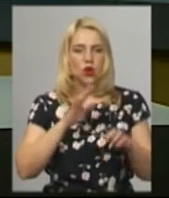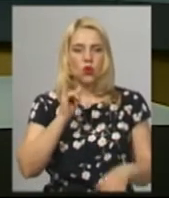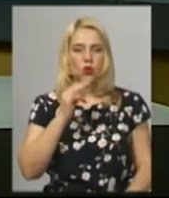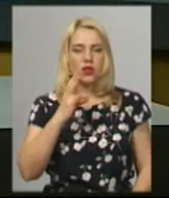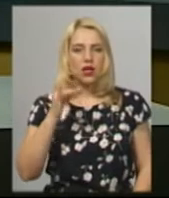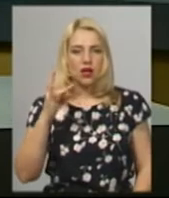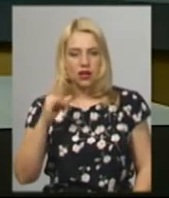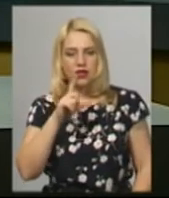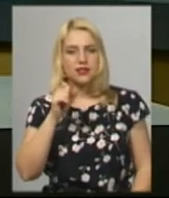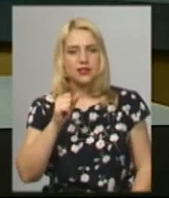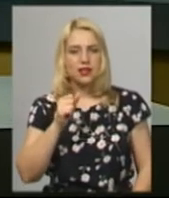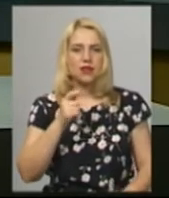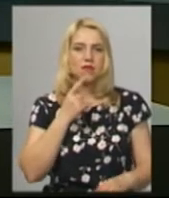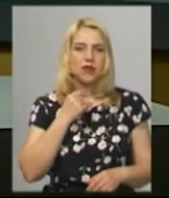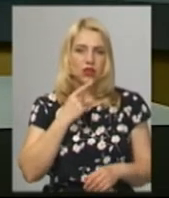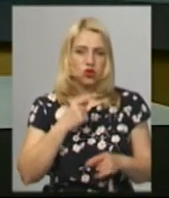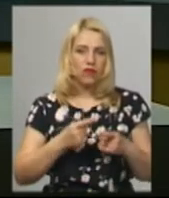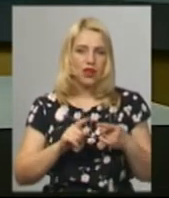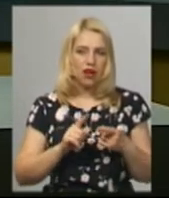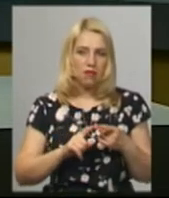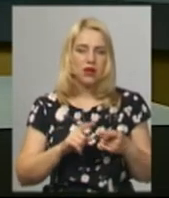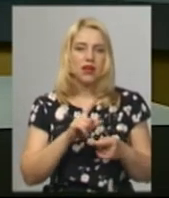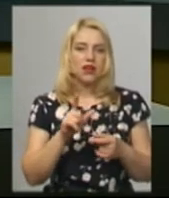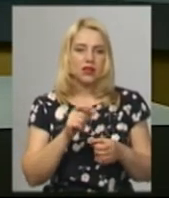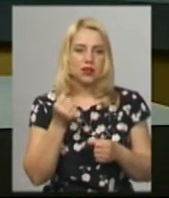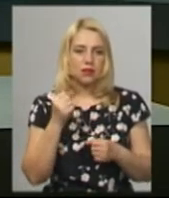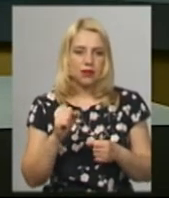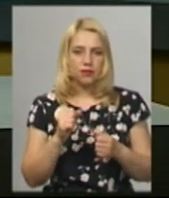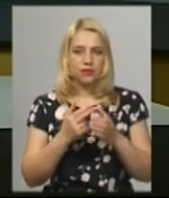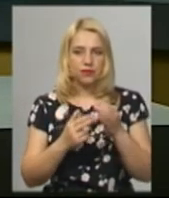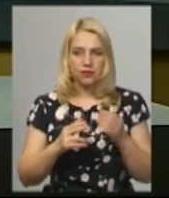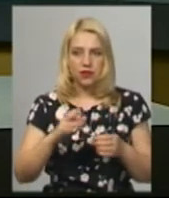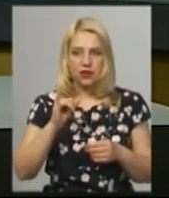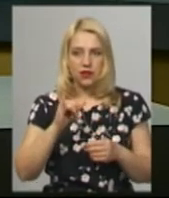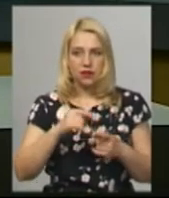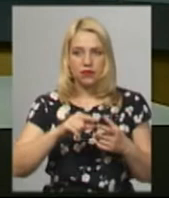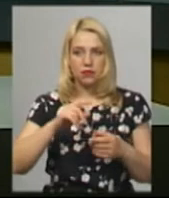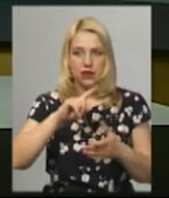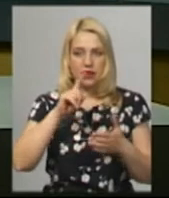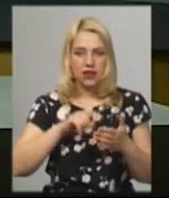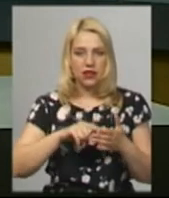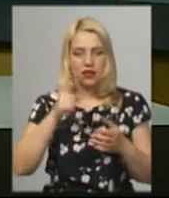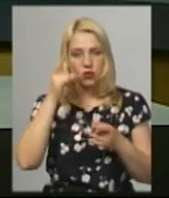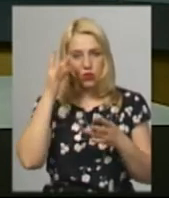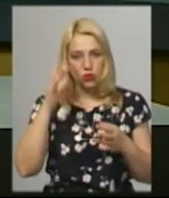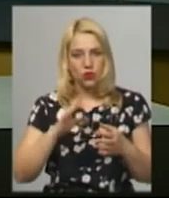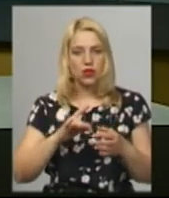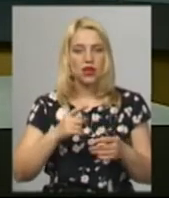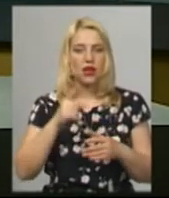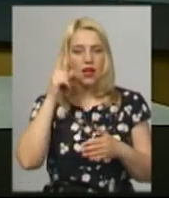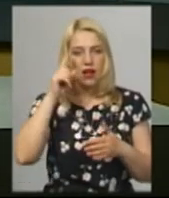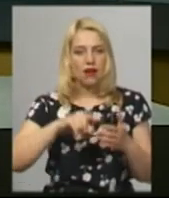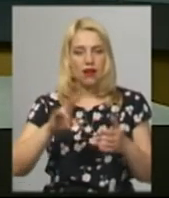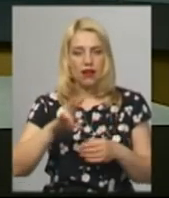закінчився перемогою українських вояків. За словами головного спеціаліста з питань культури, національностей, релігій та туризму